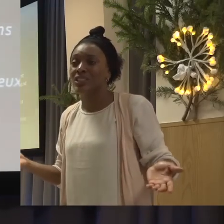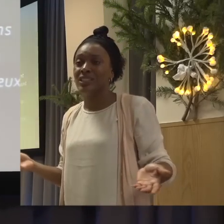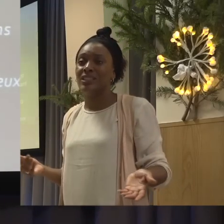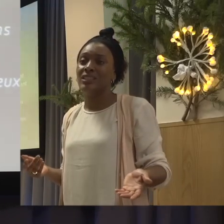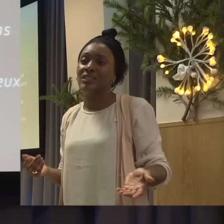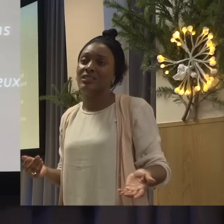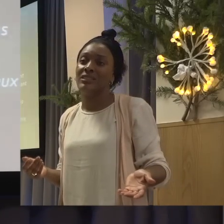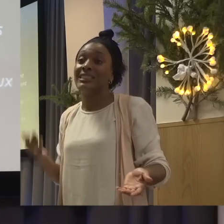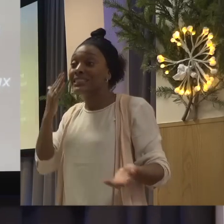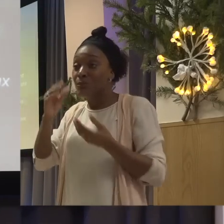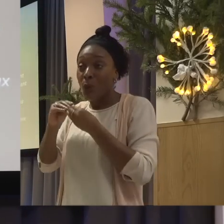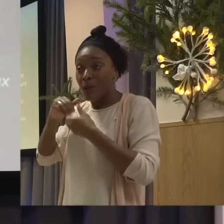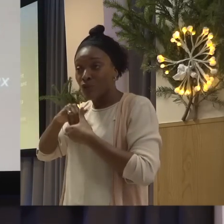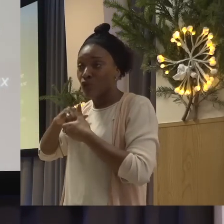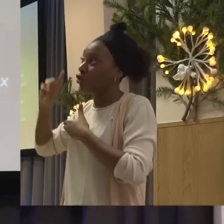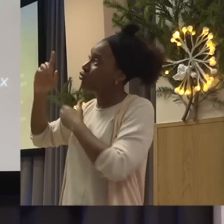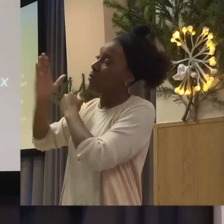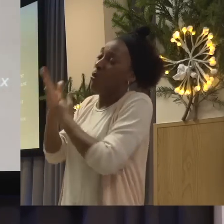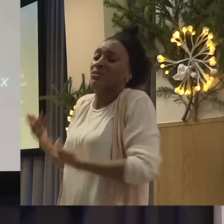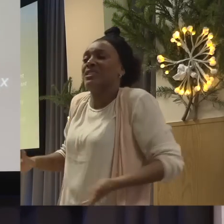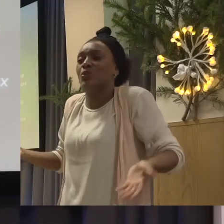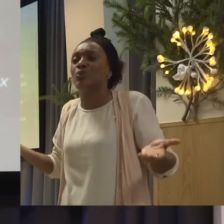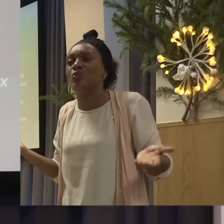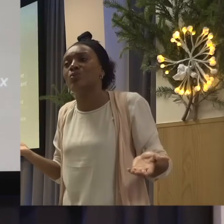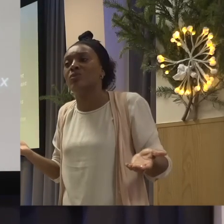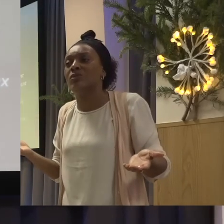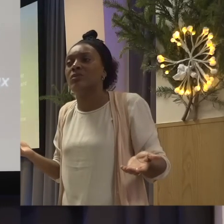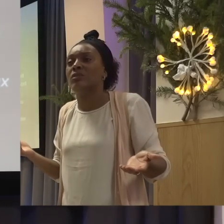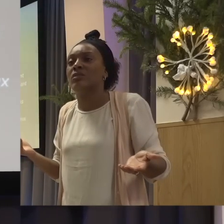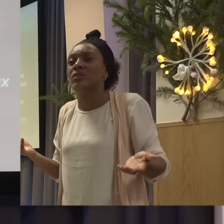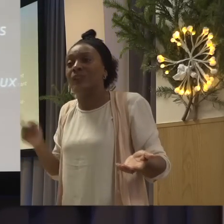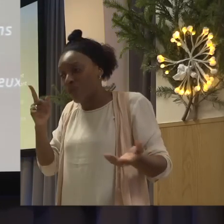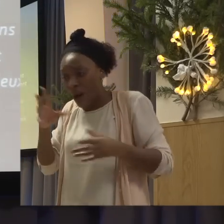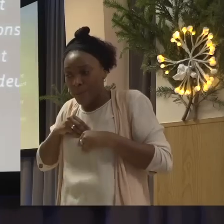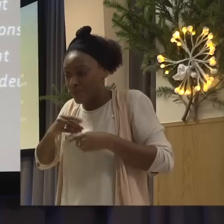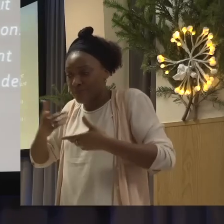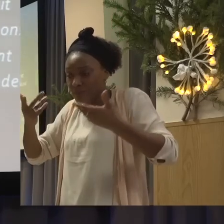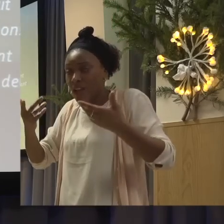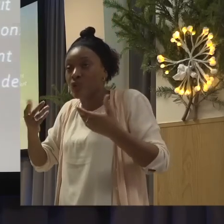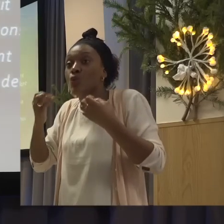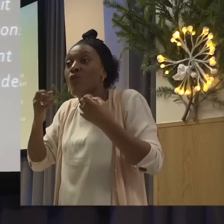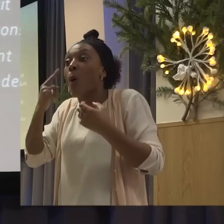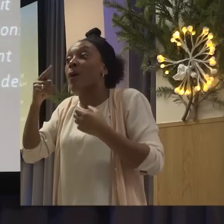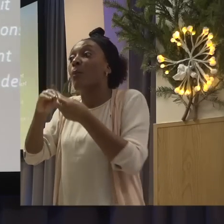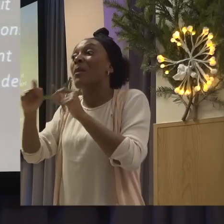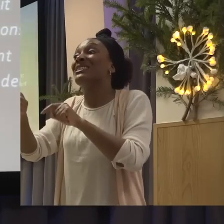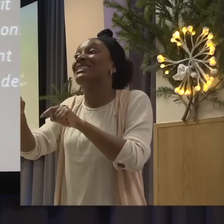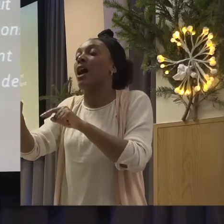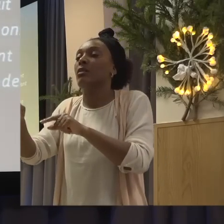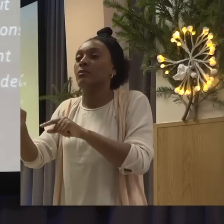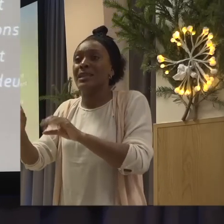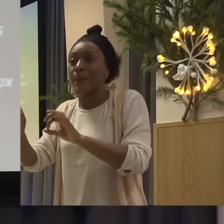le Seigneur le révélera à ses serviteurs, ils vont prier pour toi. On a vu des problèmes là où il n'y en a pas.